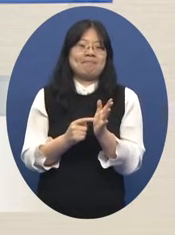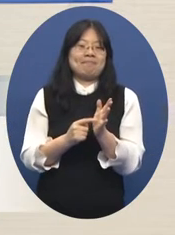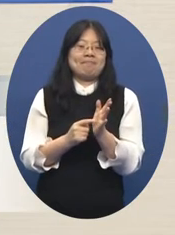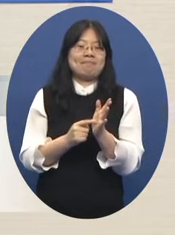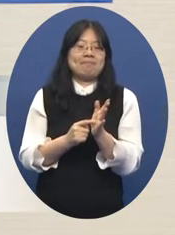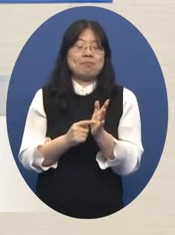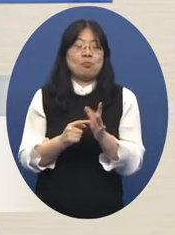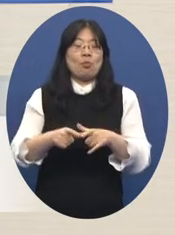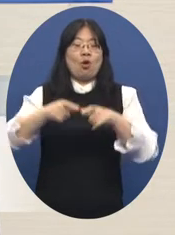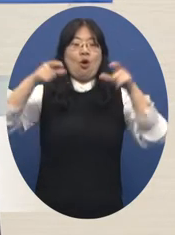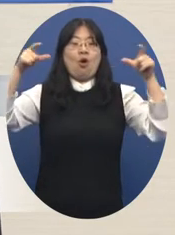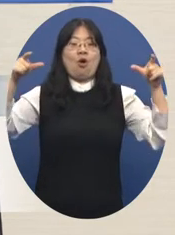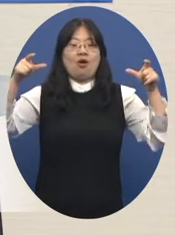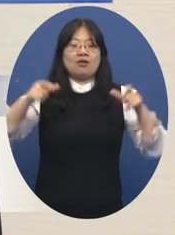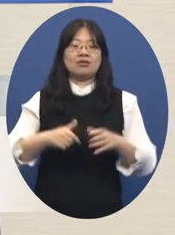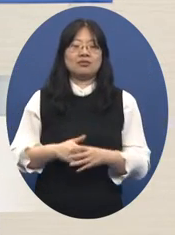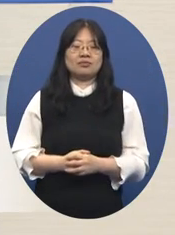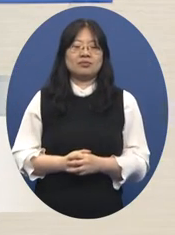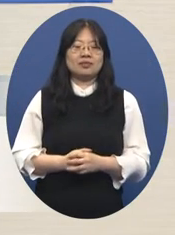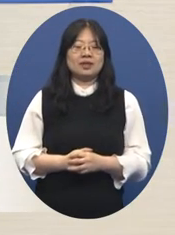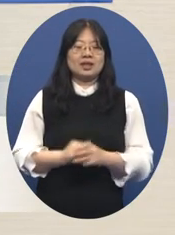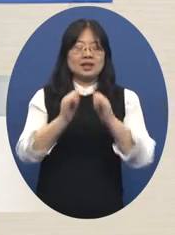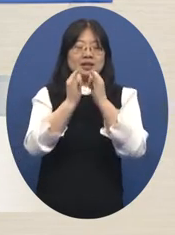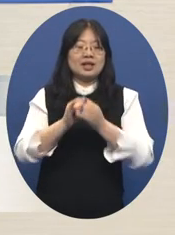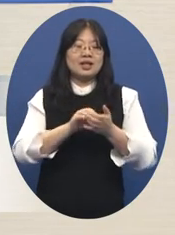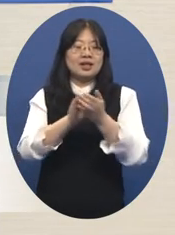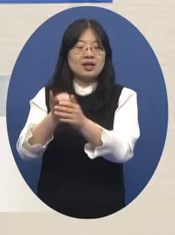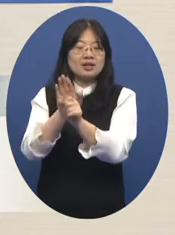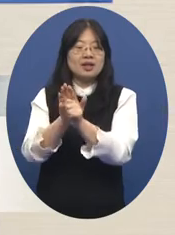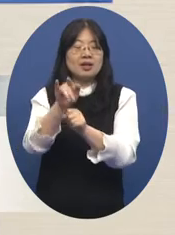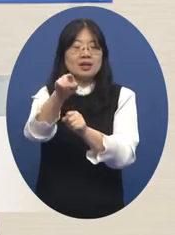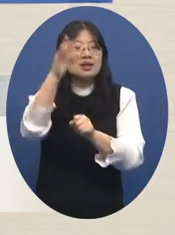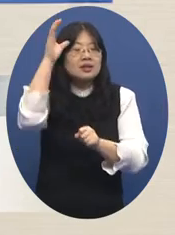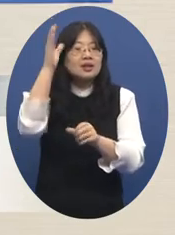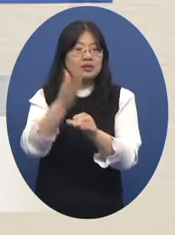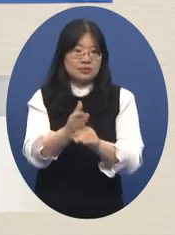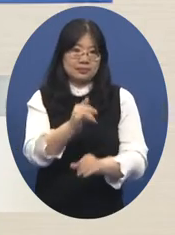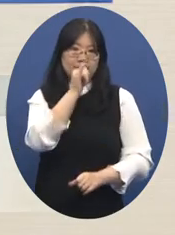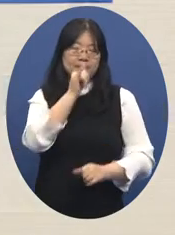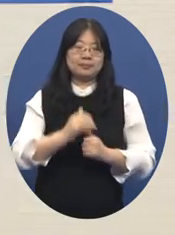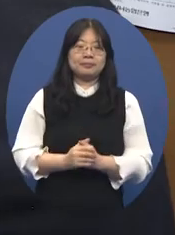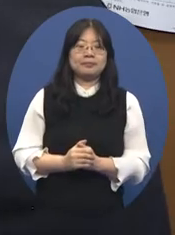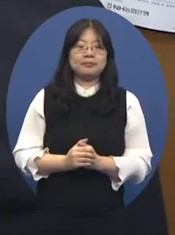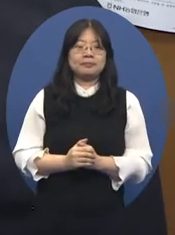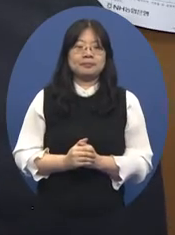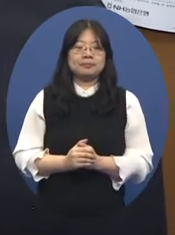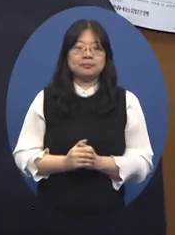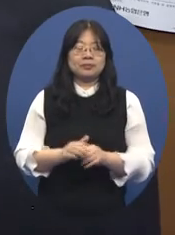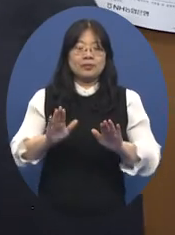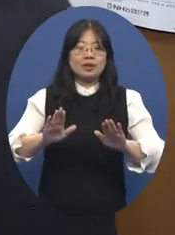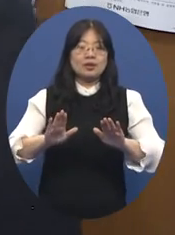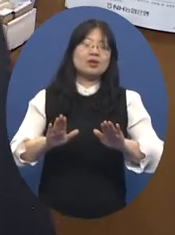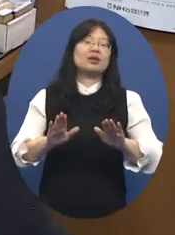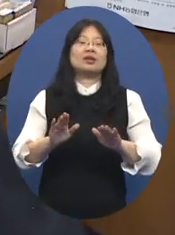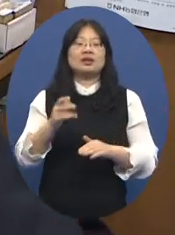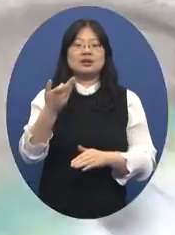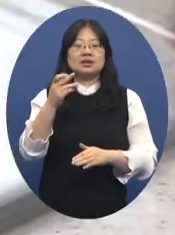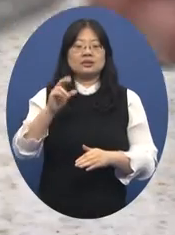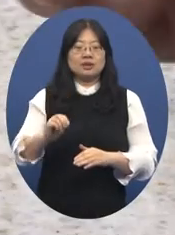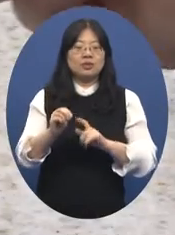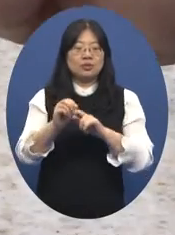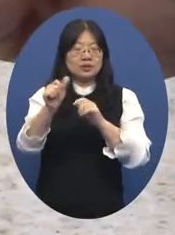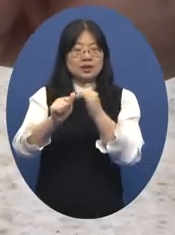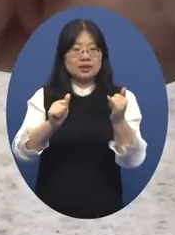찾아서 사회활동 촉진과 그리고 사회 진출을 지원하는 것을 기대를 하고 있습니다. 올해만 17만 5천여 명의